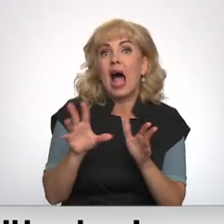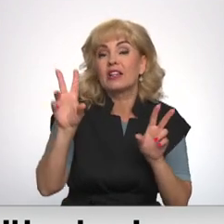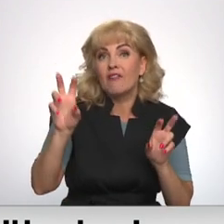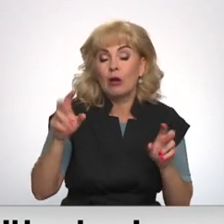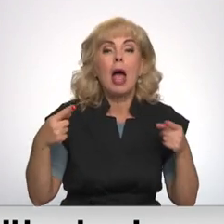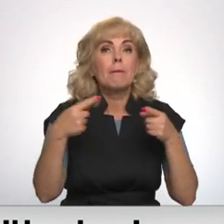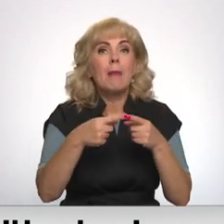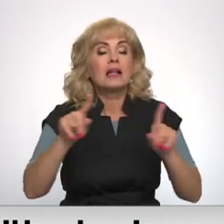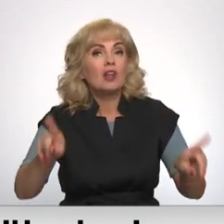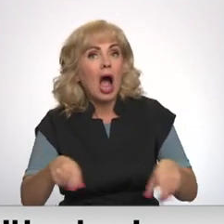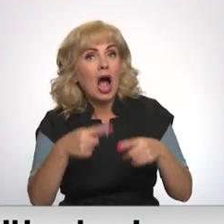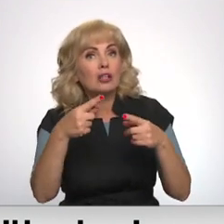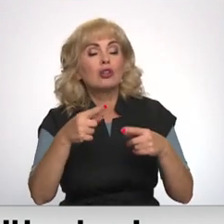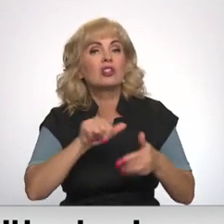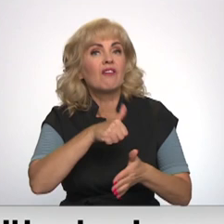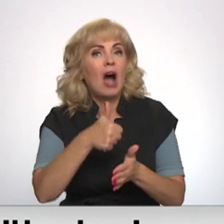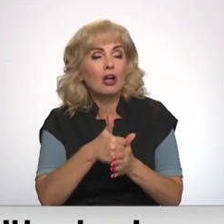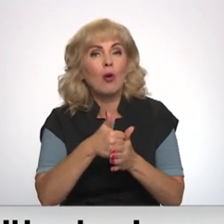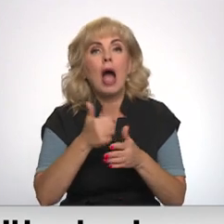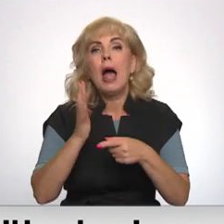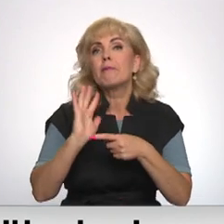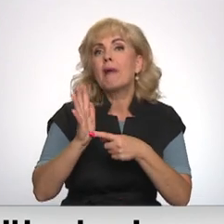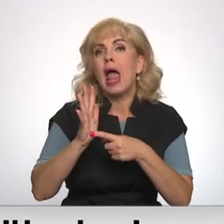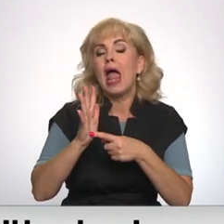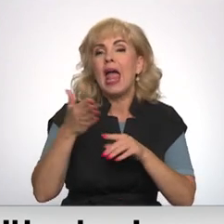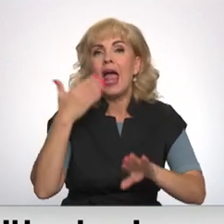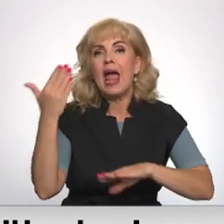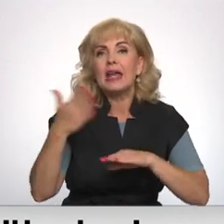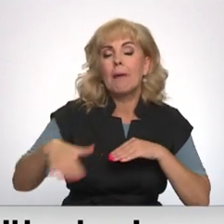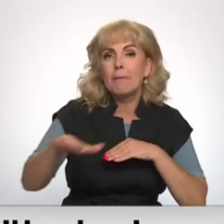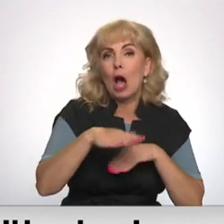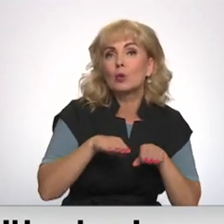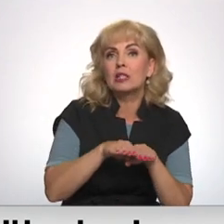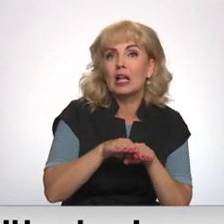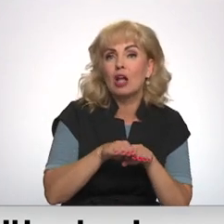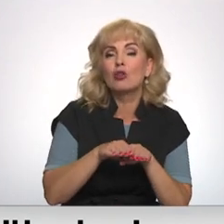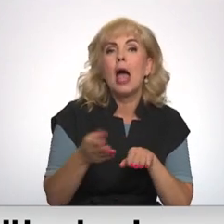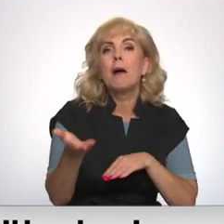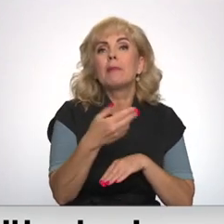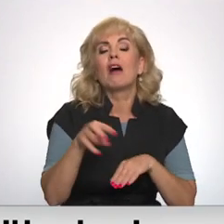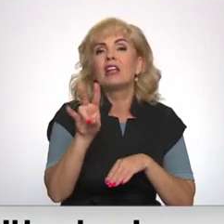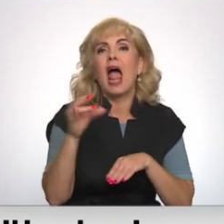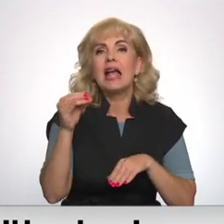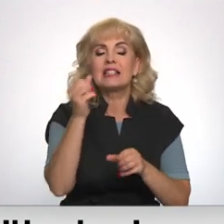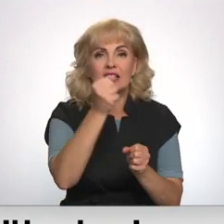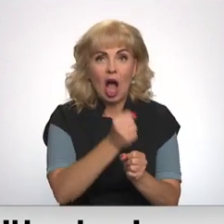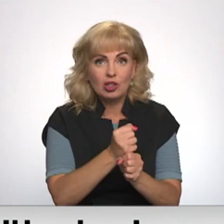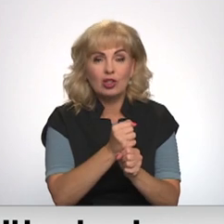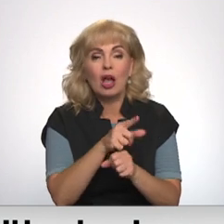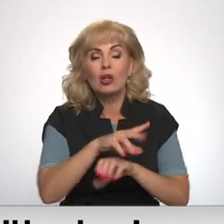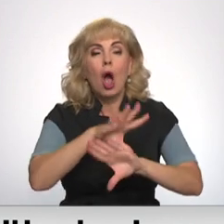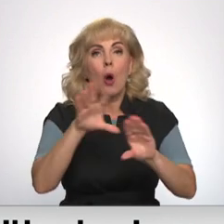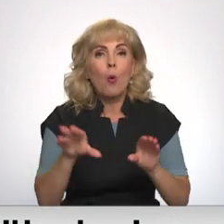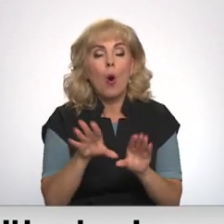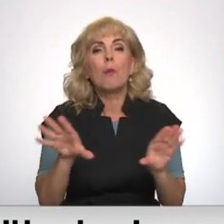ir attīstīt strateģiskos vēja parkus, kuri jaudas ziņā būtu salīdzināmi ar Pļaviņu hidroelektrostaciju. Kopuzņēmuma